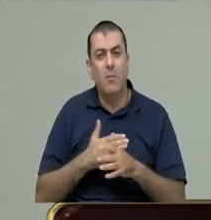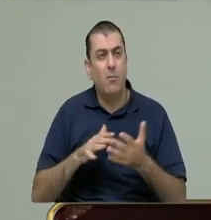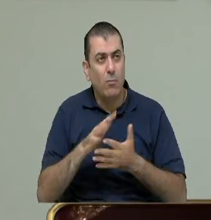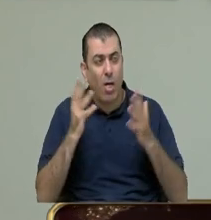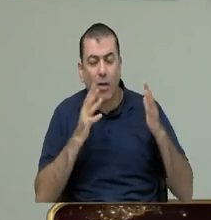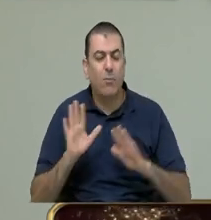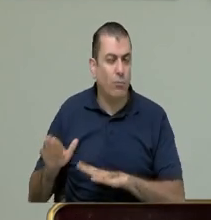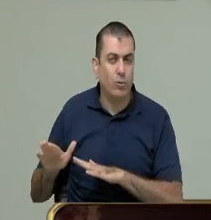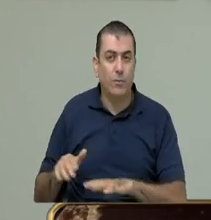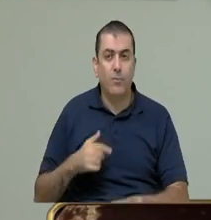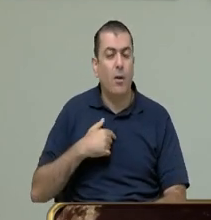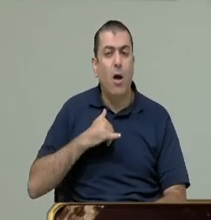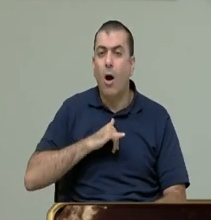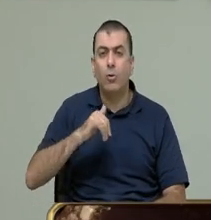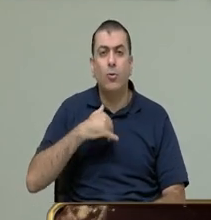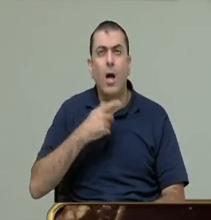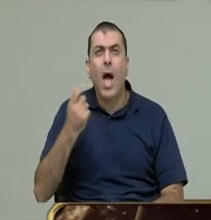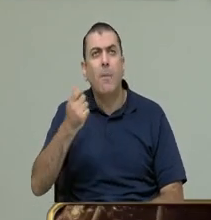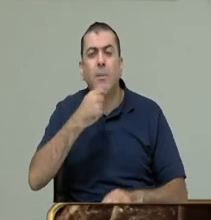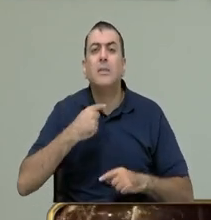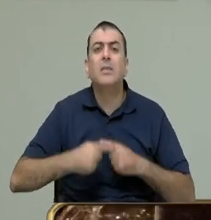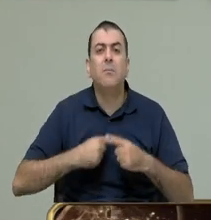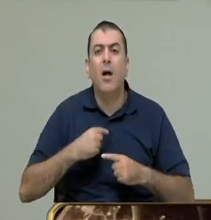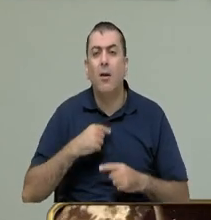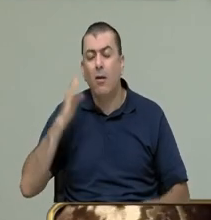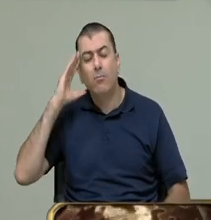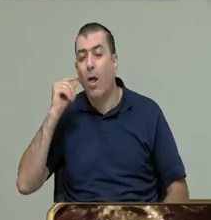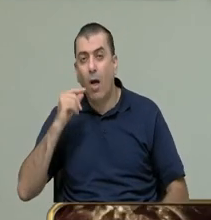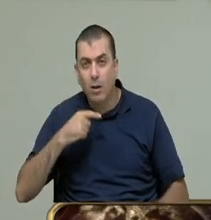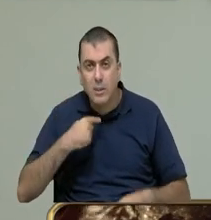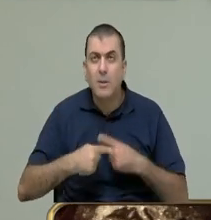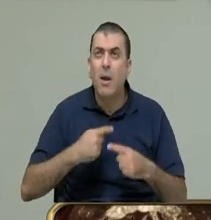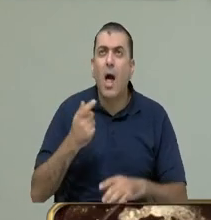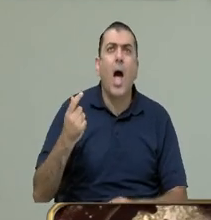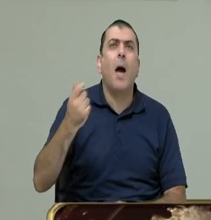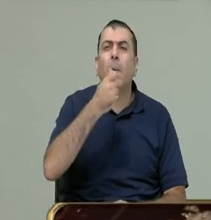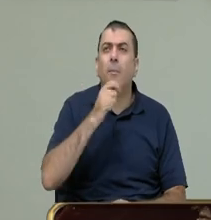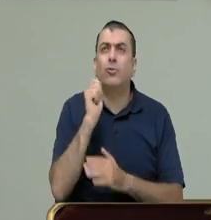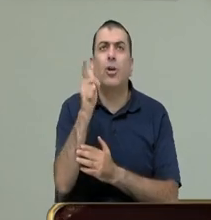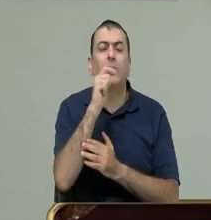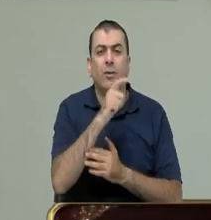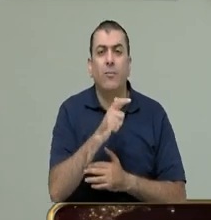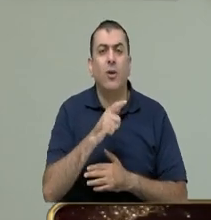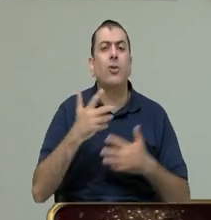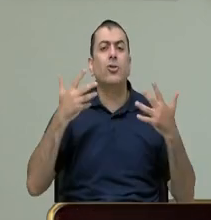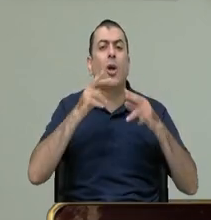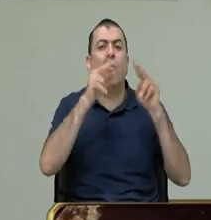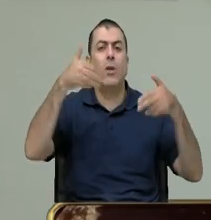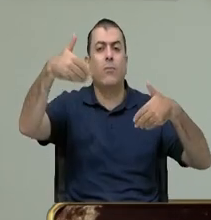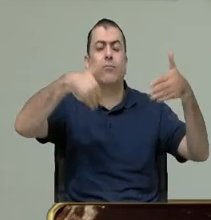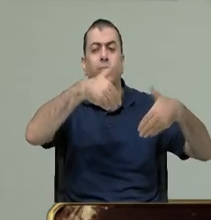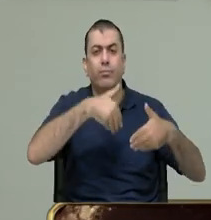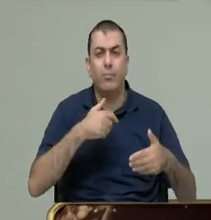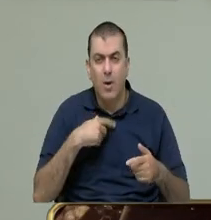المواد بنقوم بطرح عطاءات دوريه لشراء القمح والشعير من خلال لجنه العطاءات المركزيه بتقوم الشركات بالتقدم الى العطاءات